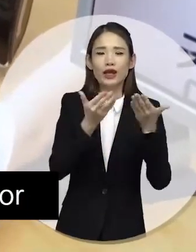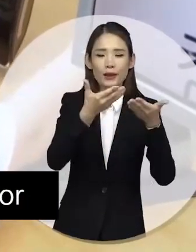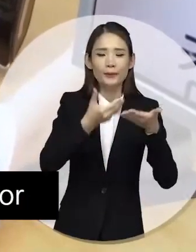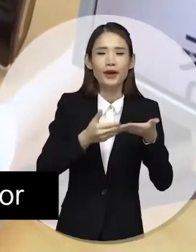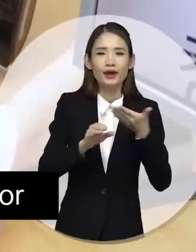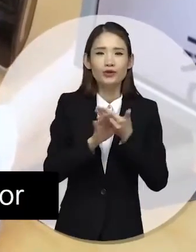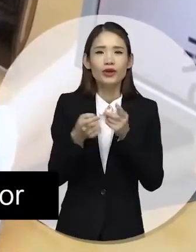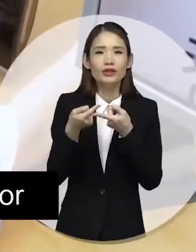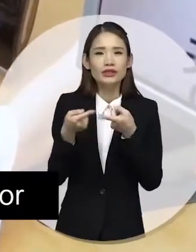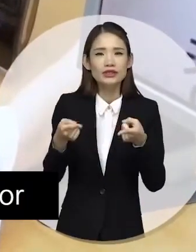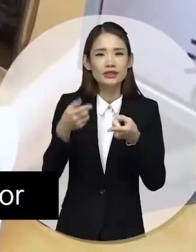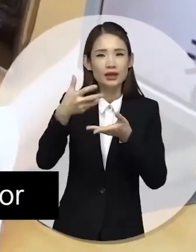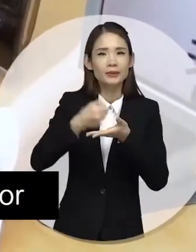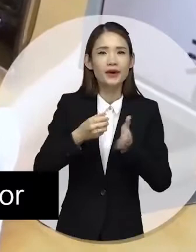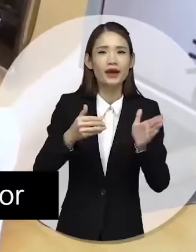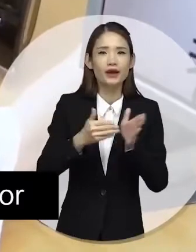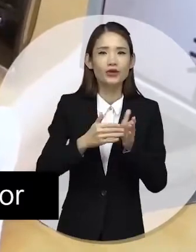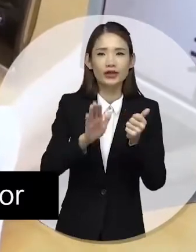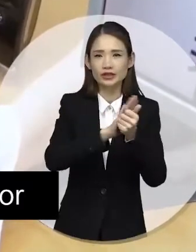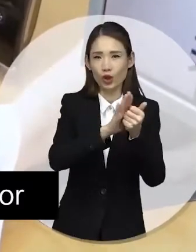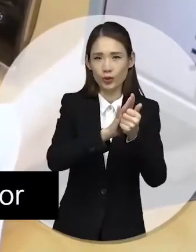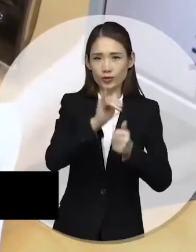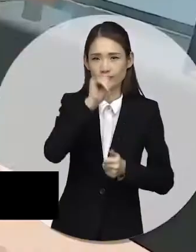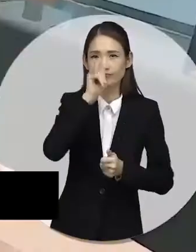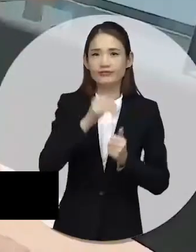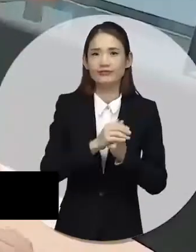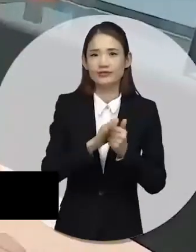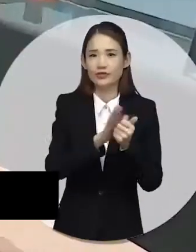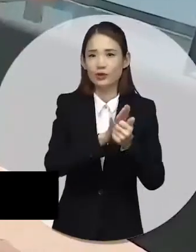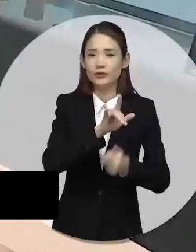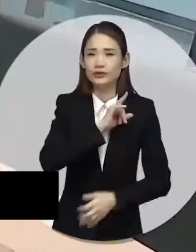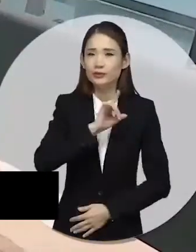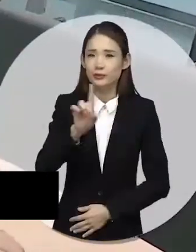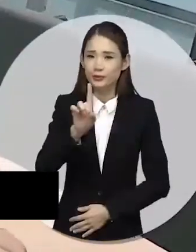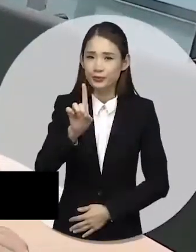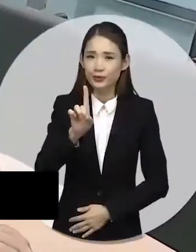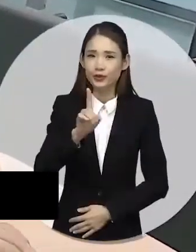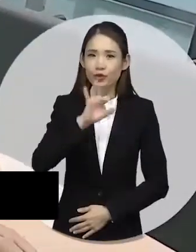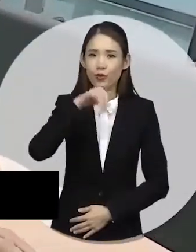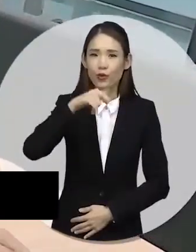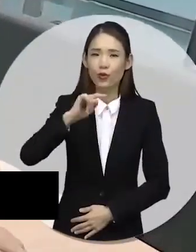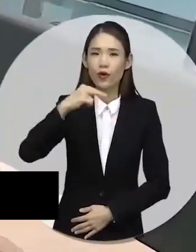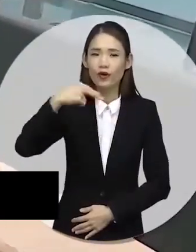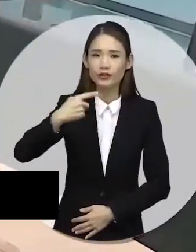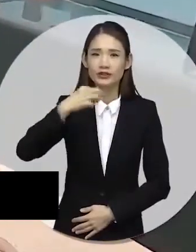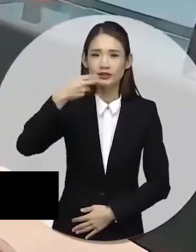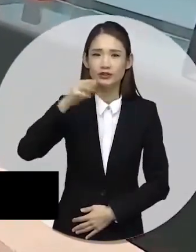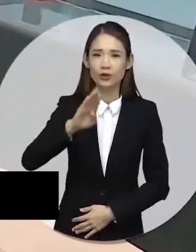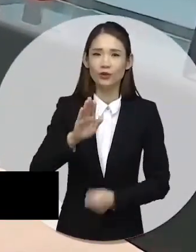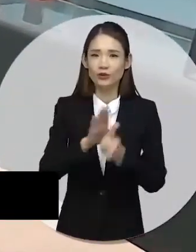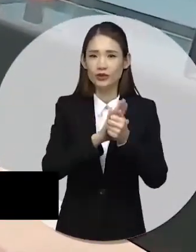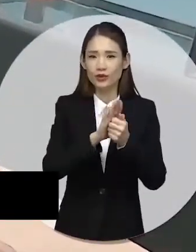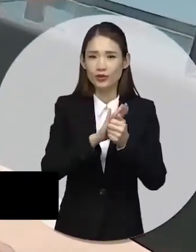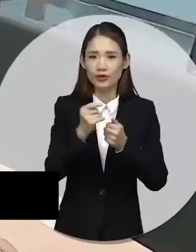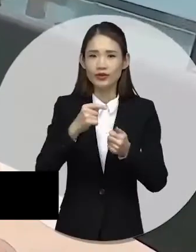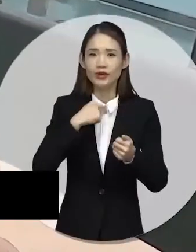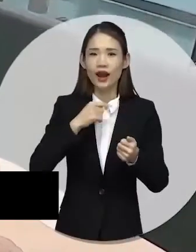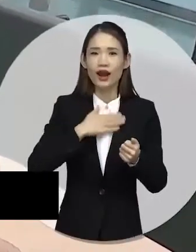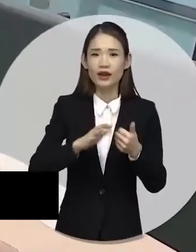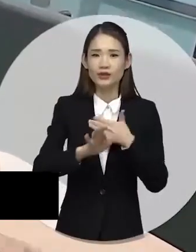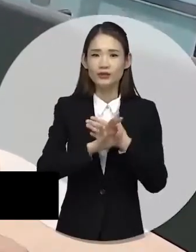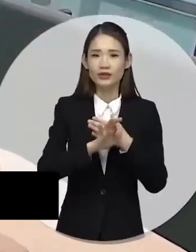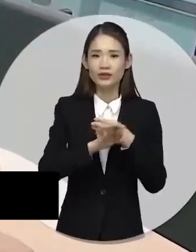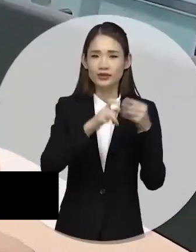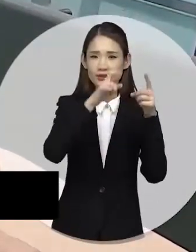있는 1층에서 책을 바로 받아볼 수 있는 서비스가 있대. 서비스 이름이 뭐야? 원스톱 서비스? 그런 거를 이제 내가